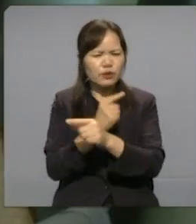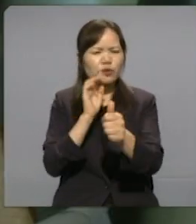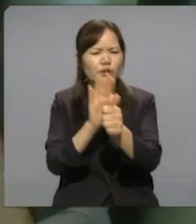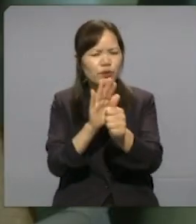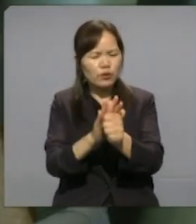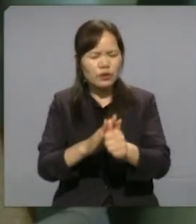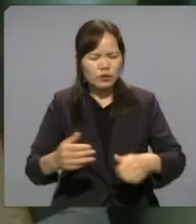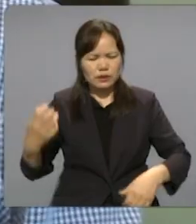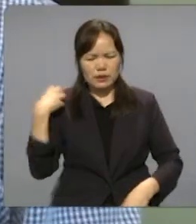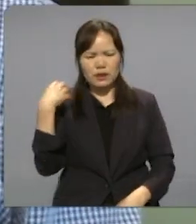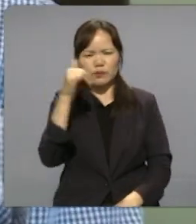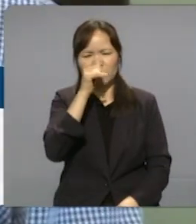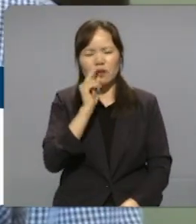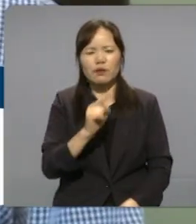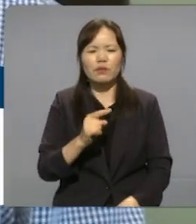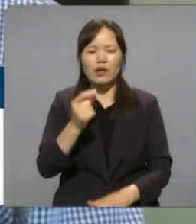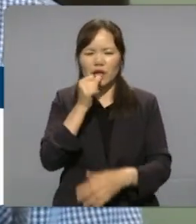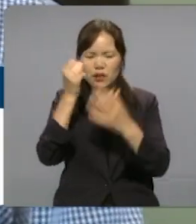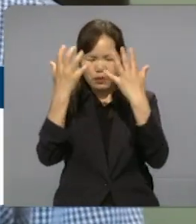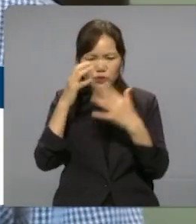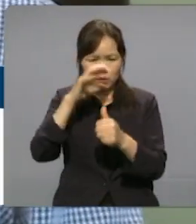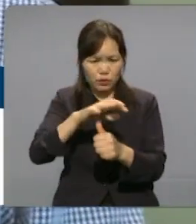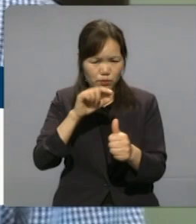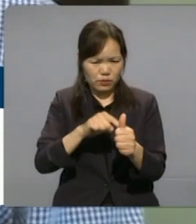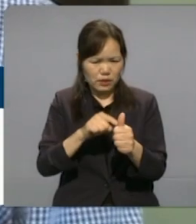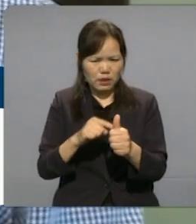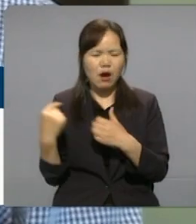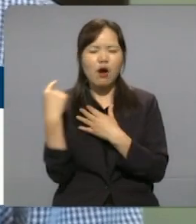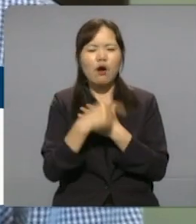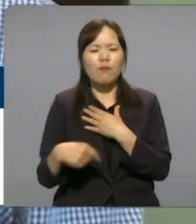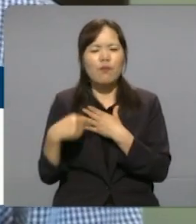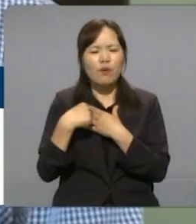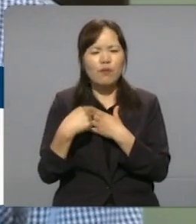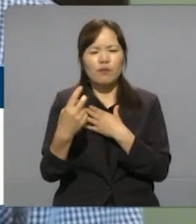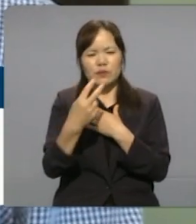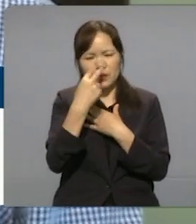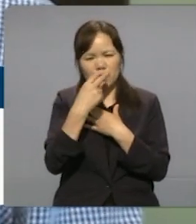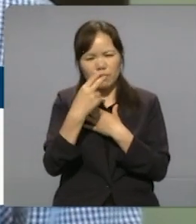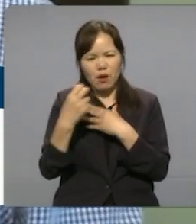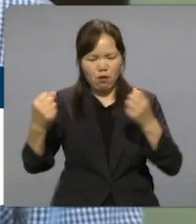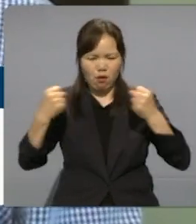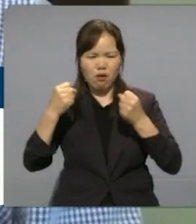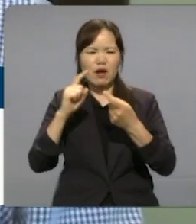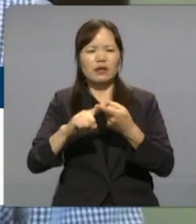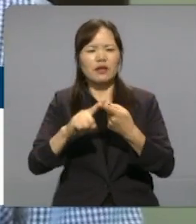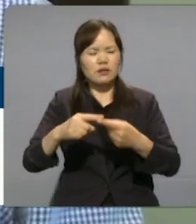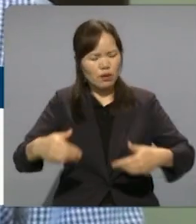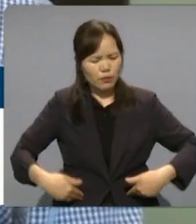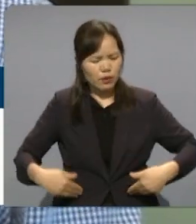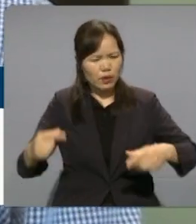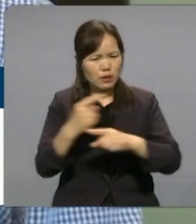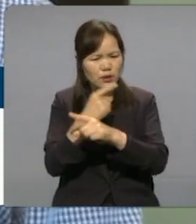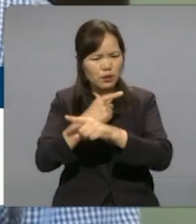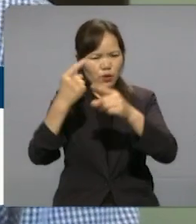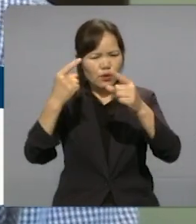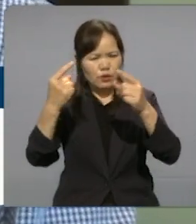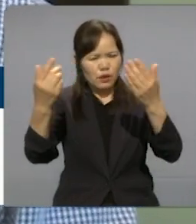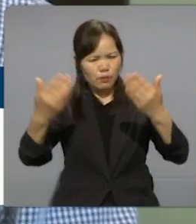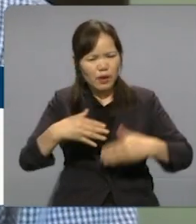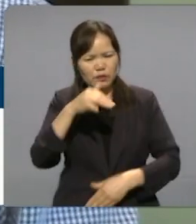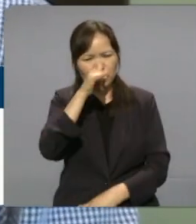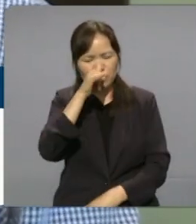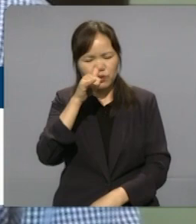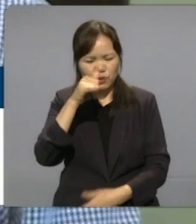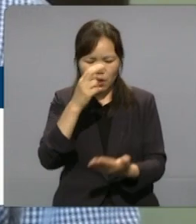말합니다. 수용자로 하여금 신체의 생명 또는 신체 건강을 위해서 필요한 조치를 최대한